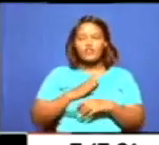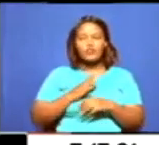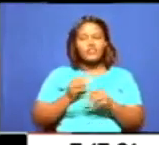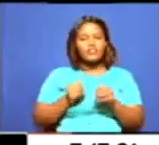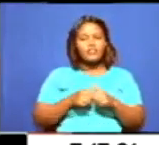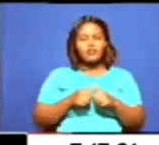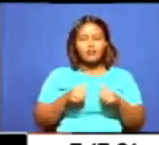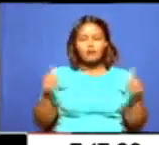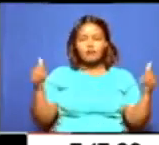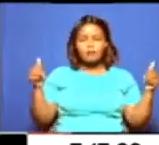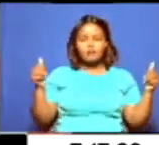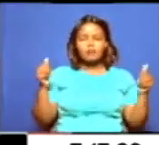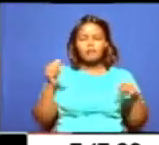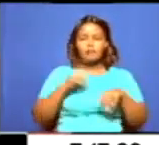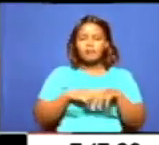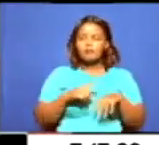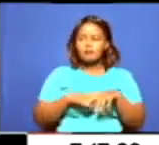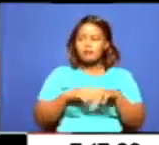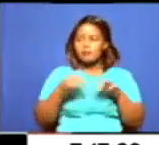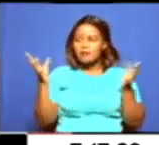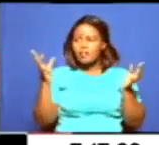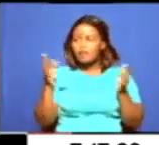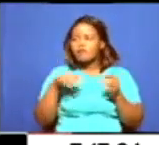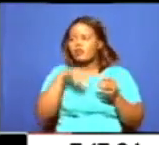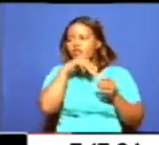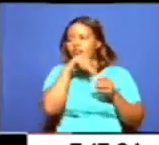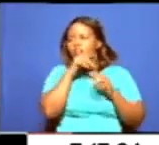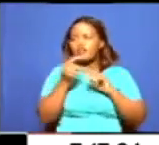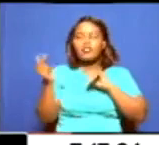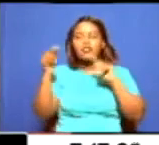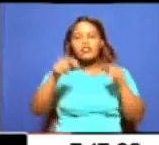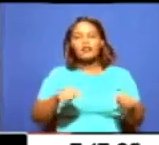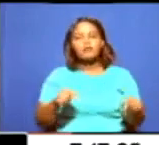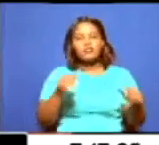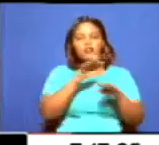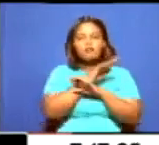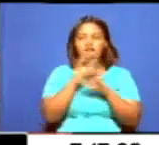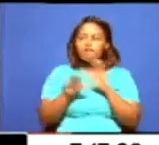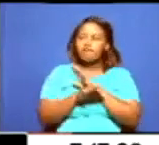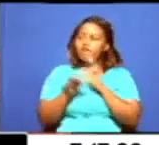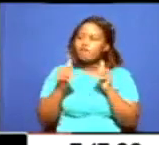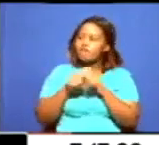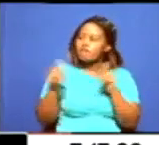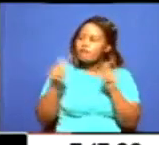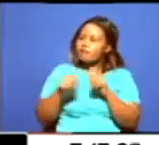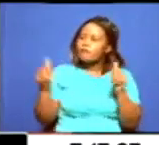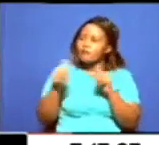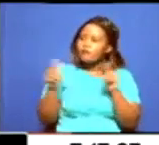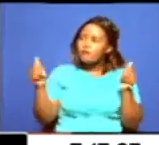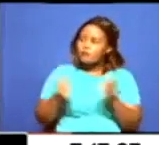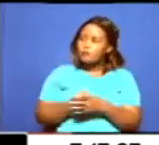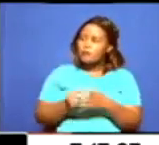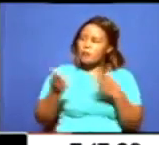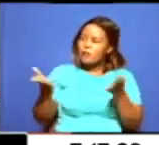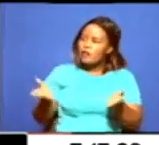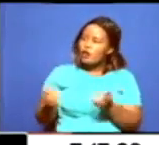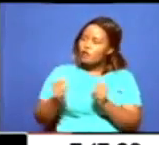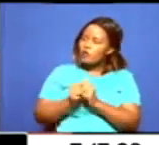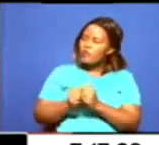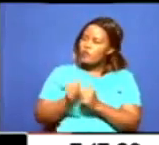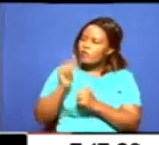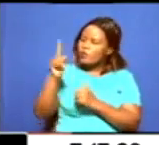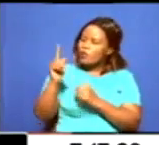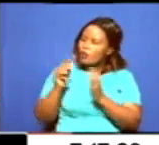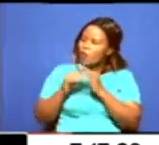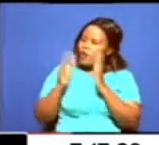hapa kwa mkutano huo mambo yatakuwa shwari. Ningependa kujumuika naye kiongozi mmoja kutoka kaunti hii